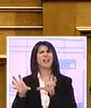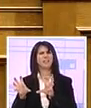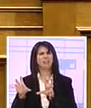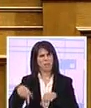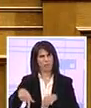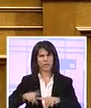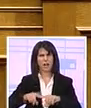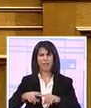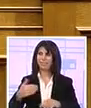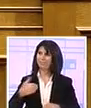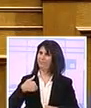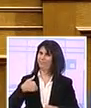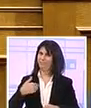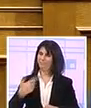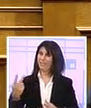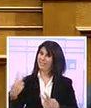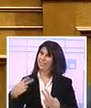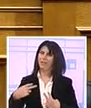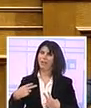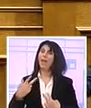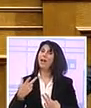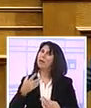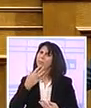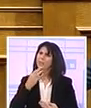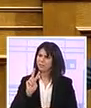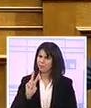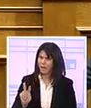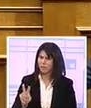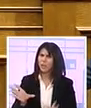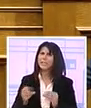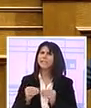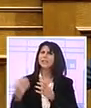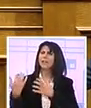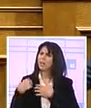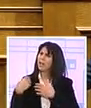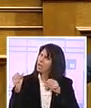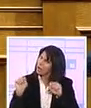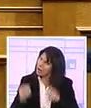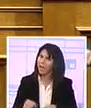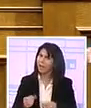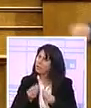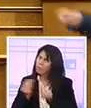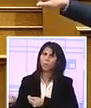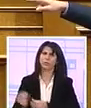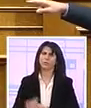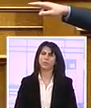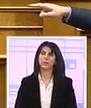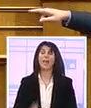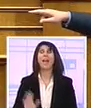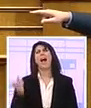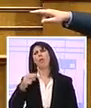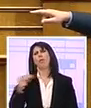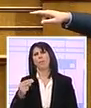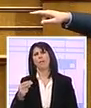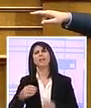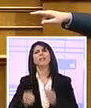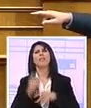χώρα, φαίνεται να σας τη δίνει αυτή τη συνευθύνη. Άλλο που παίρνει τους βουλευτές του και φεύγει.